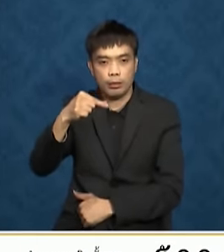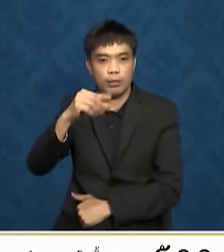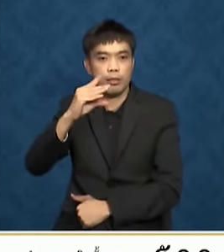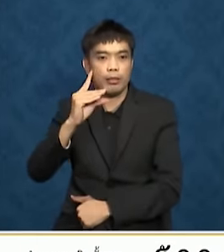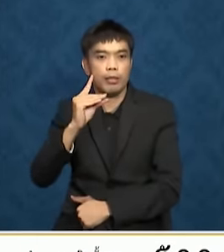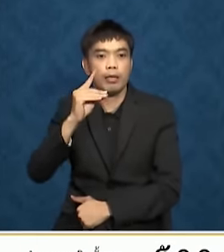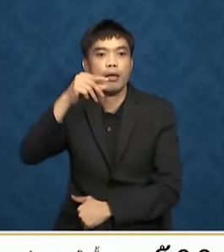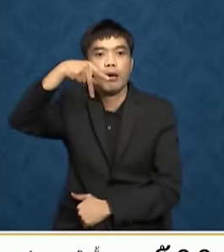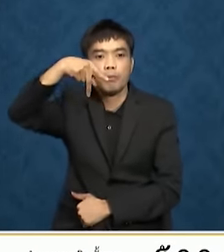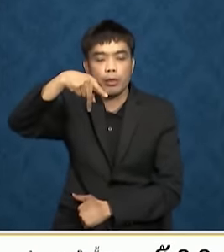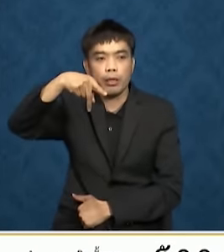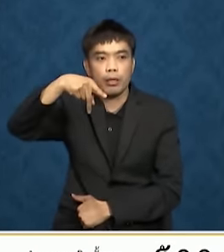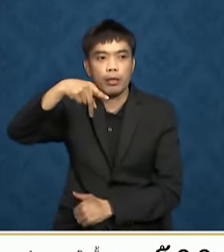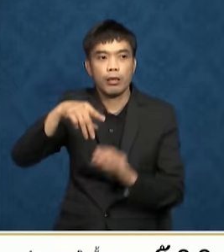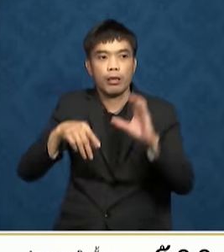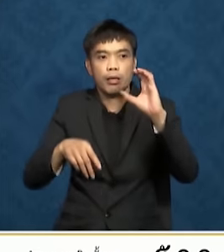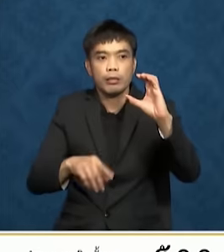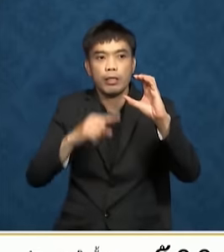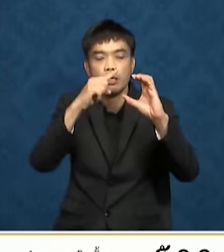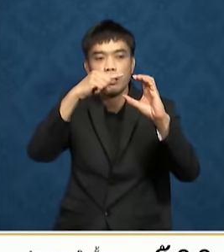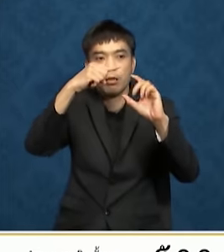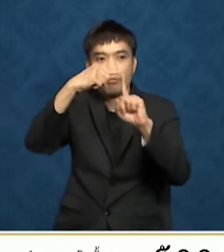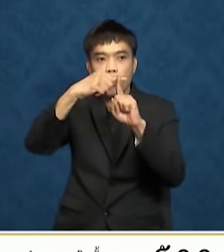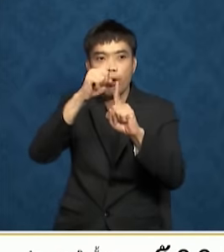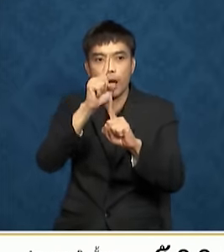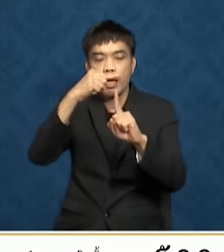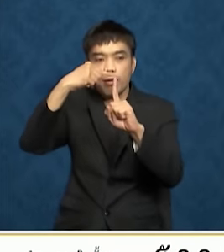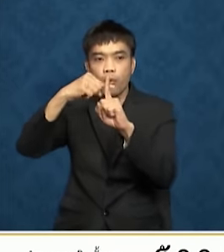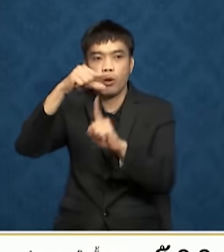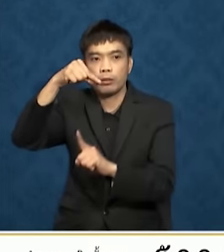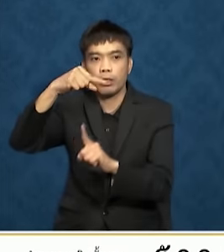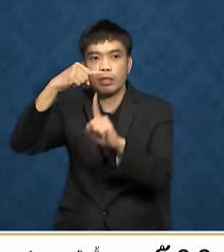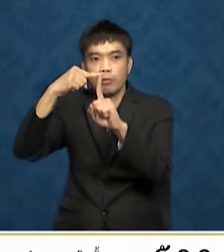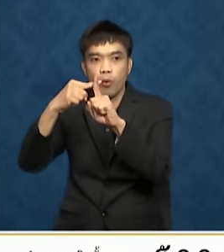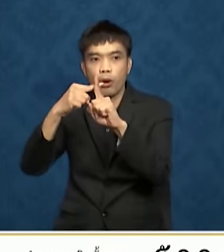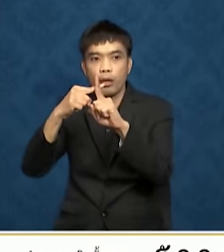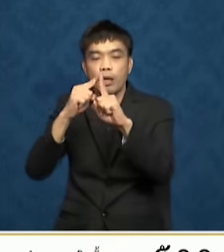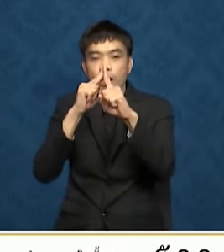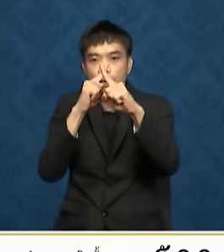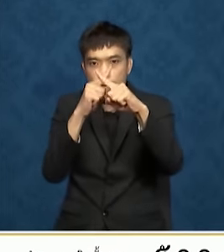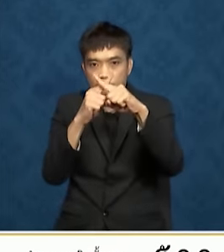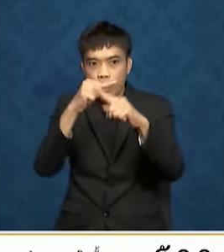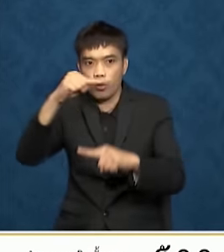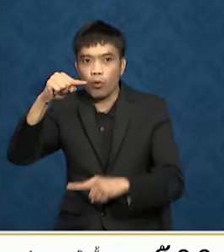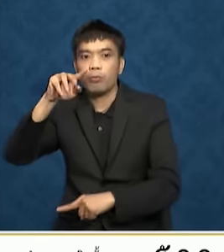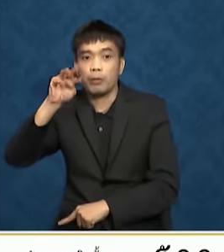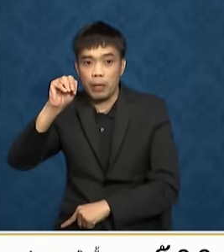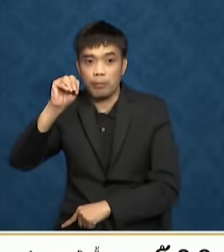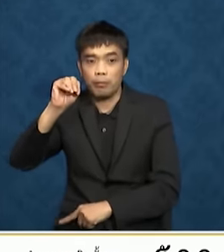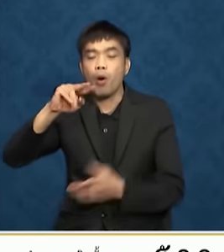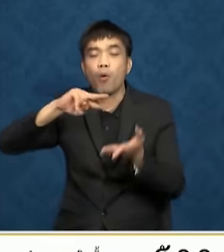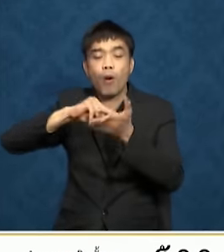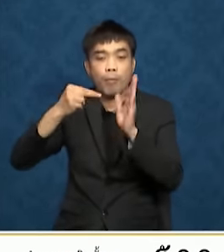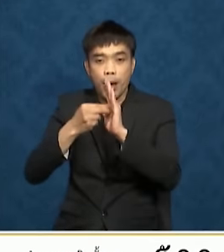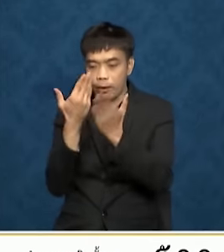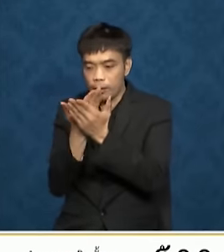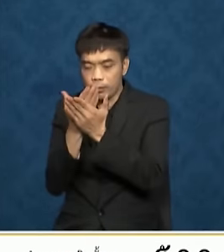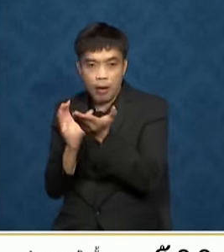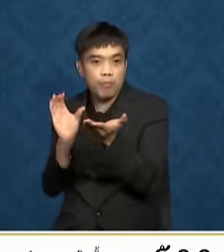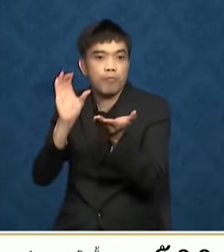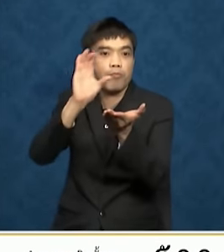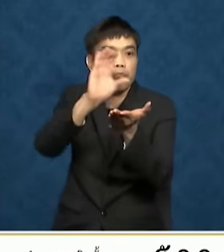คือ c + i + g + x - mมันก็คือการบริโภคมันก็คือการลงทุนมันก็คือเรื่องของงบ